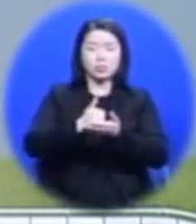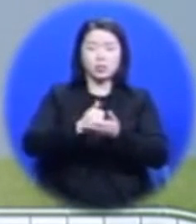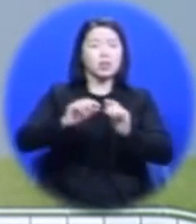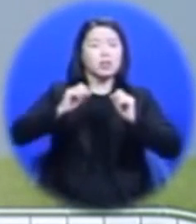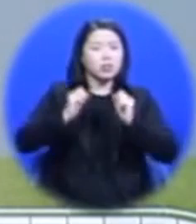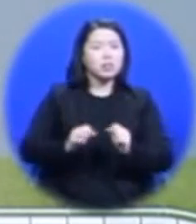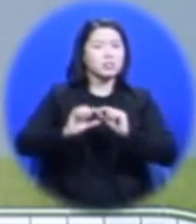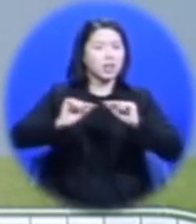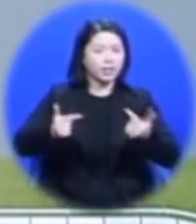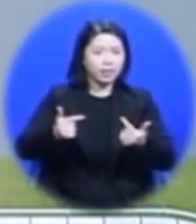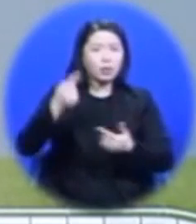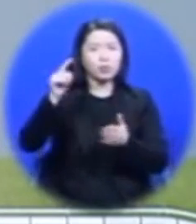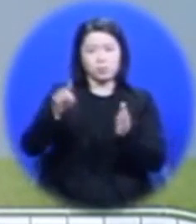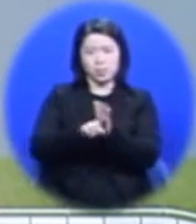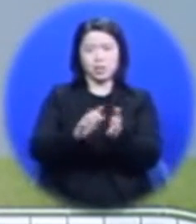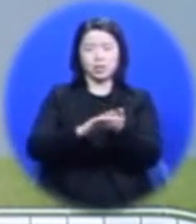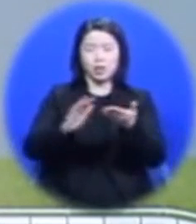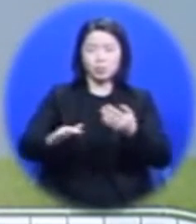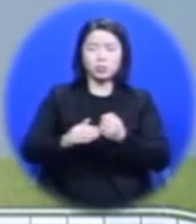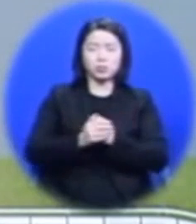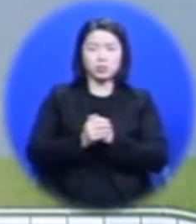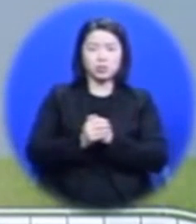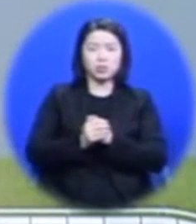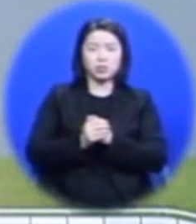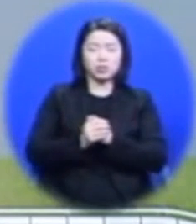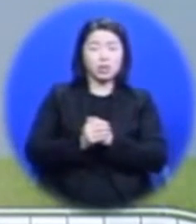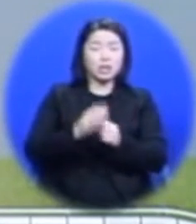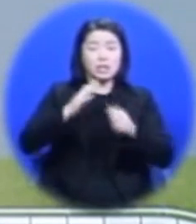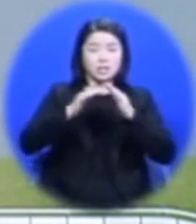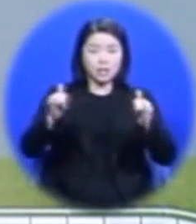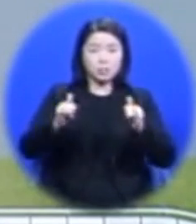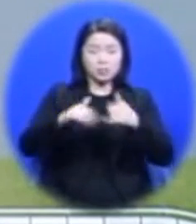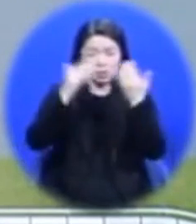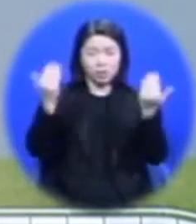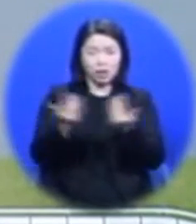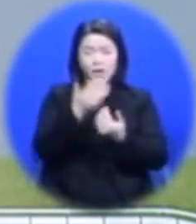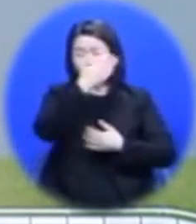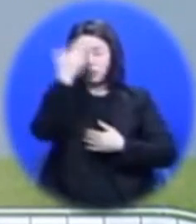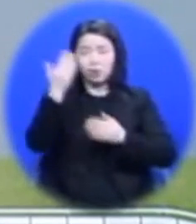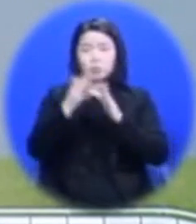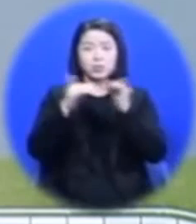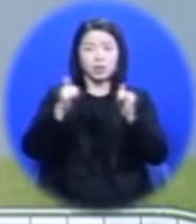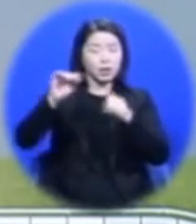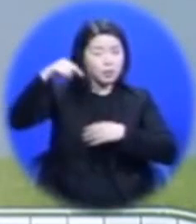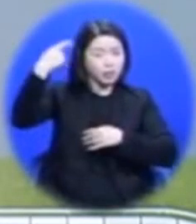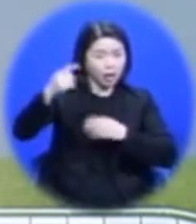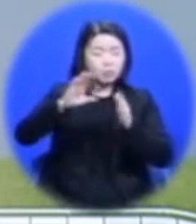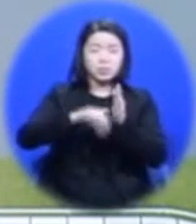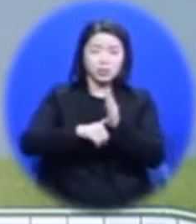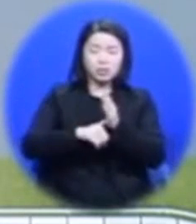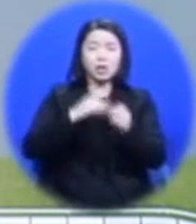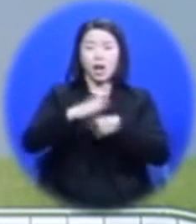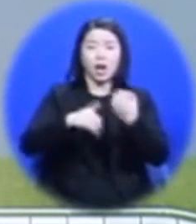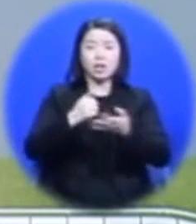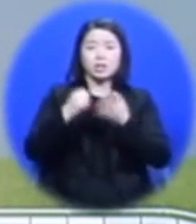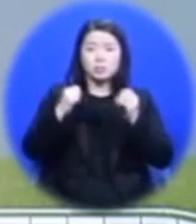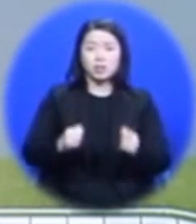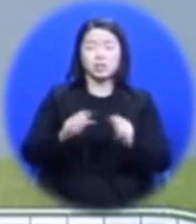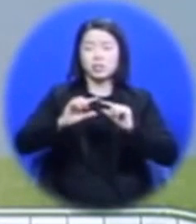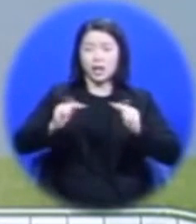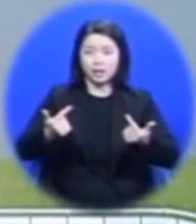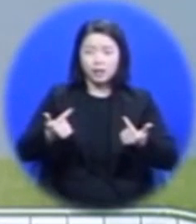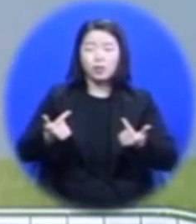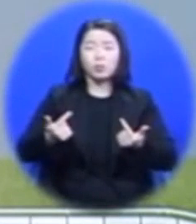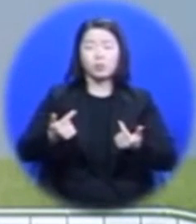계시다고 생각. 사람들이 다 하나님이 안 계시다고 생각해요. 젊은 세대, 다음 세대들은 하나님이 안 계시다고 생각합니다.